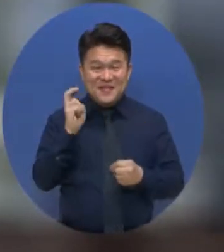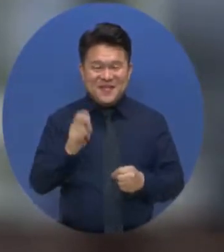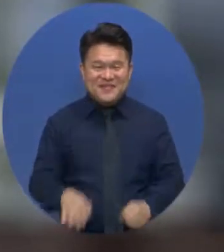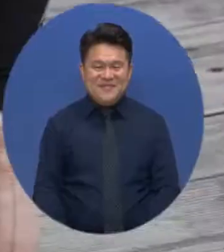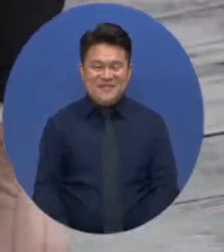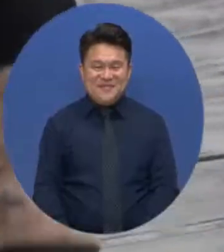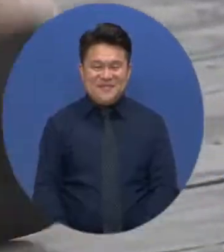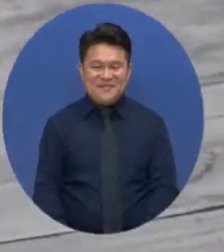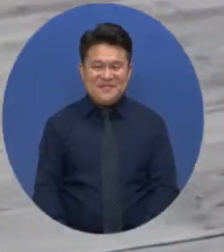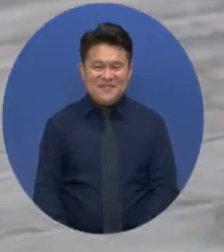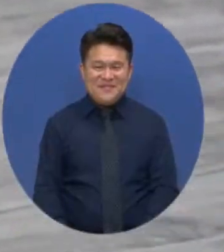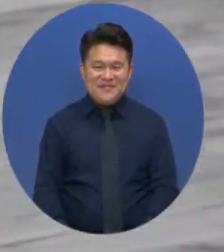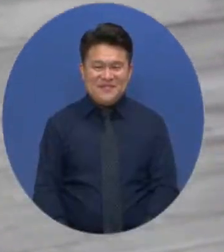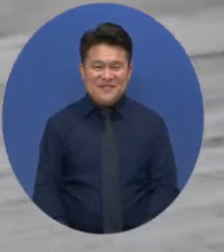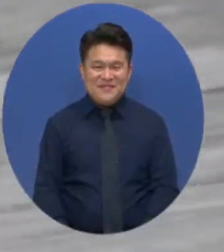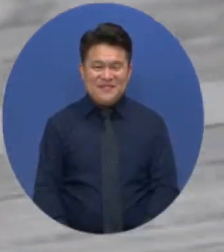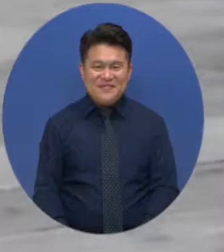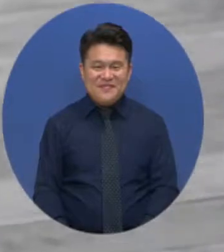같아서 기대돼요. I don't care